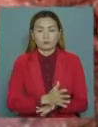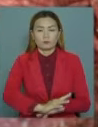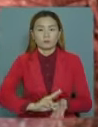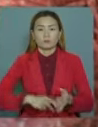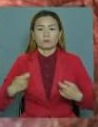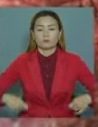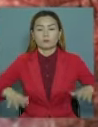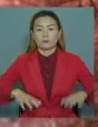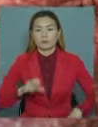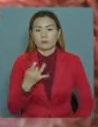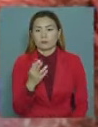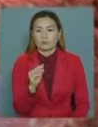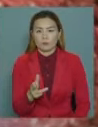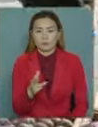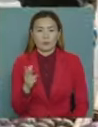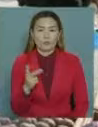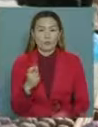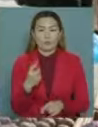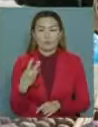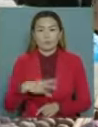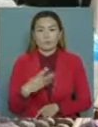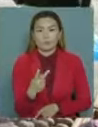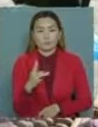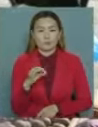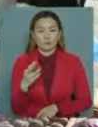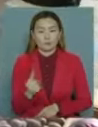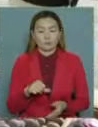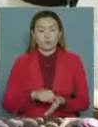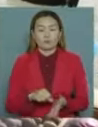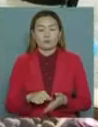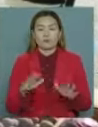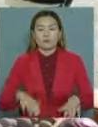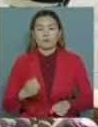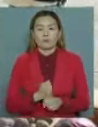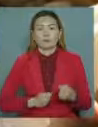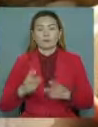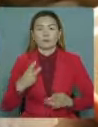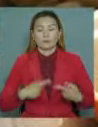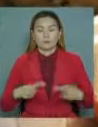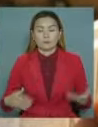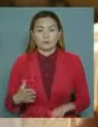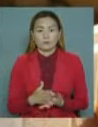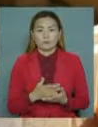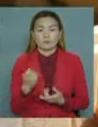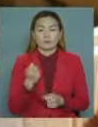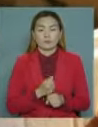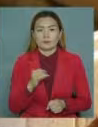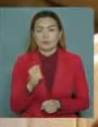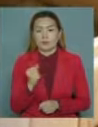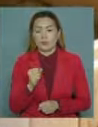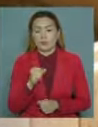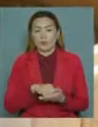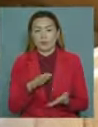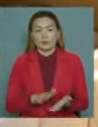коммунальном рынке Сарай-Шех проведено 32 ярмарки с участием местных товаропроизводителей, крестьянских хозяйств и